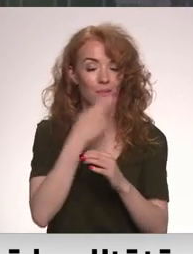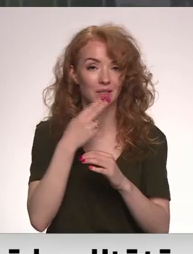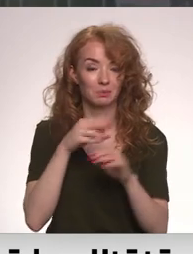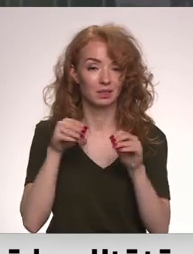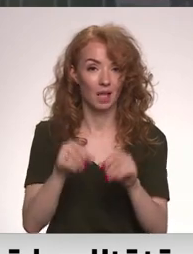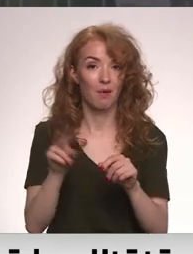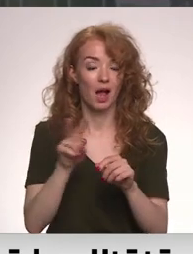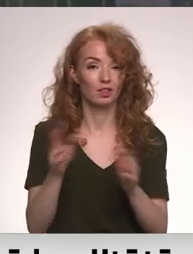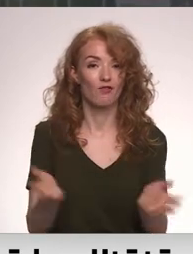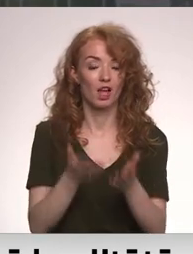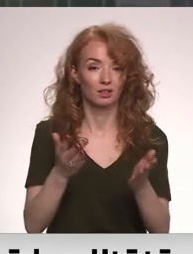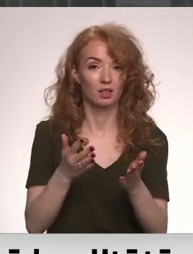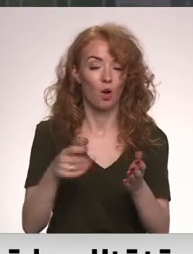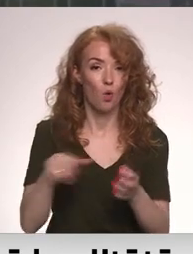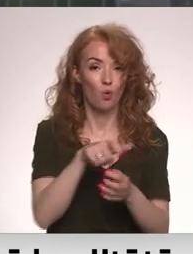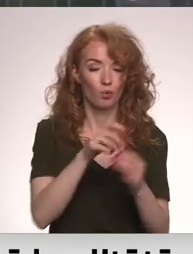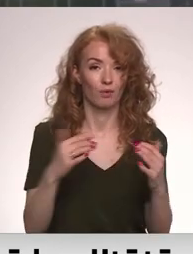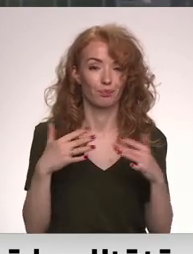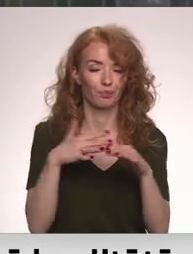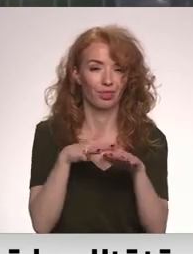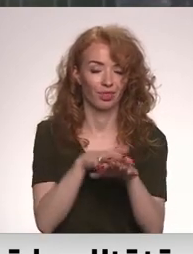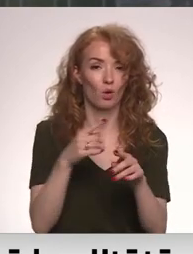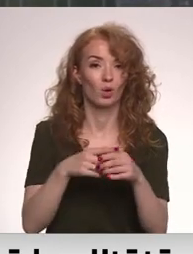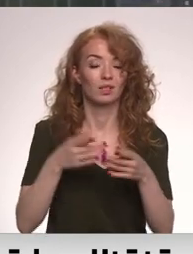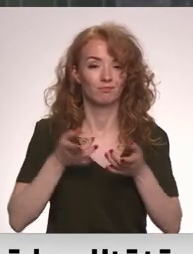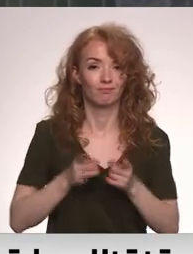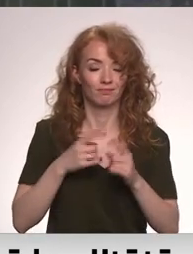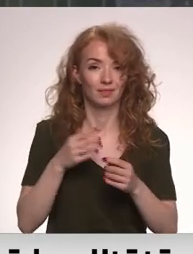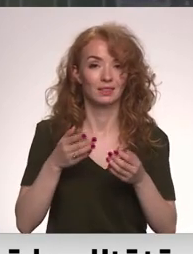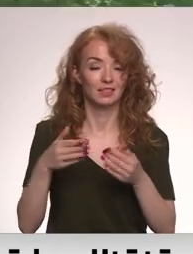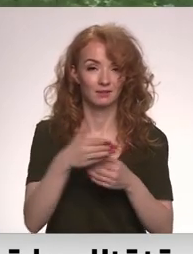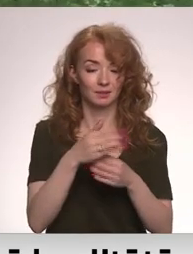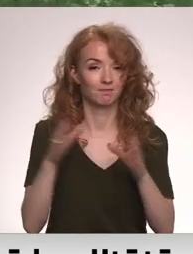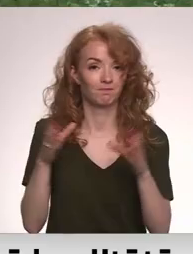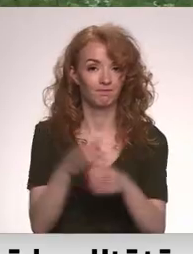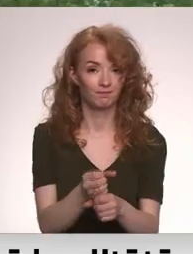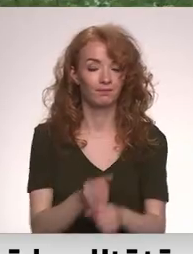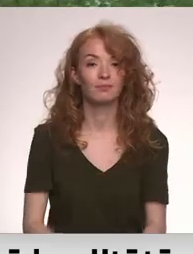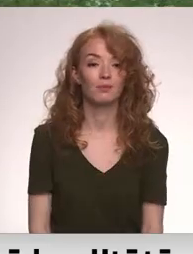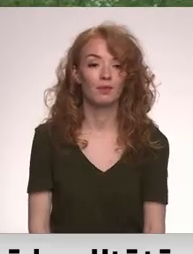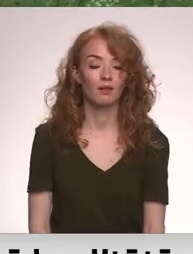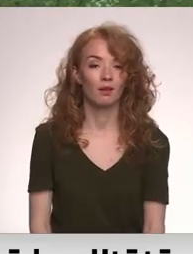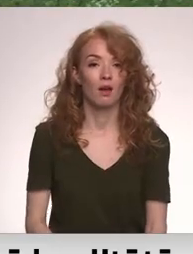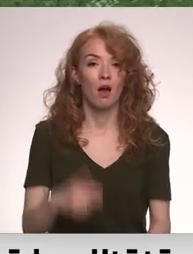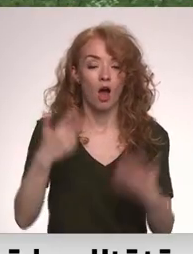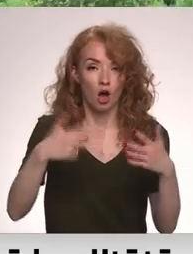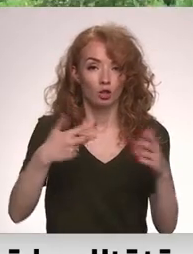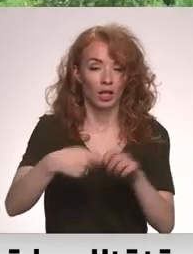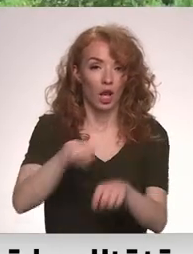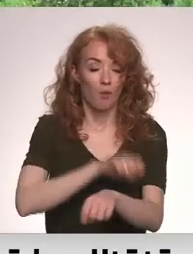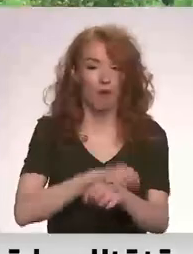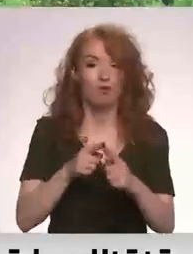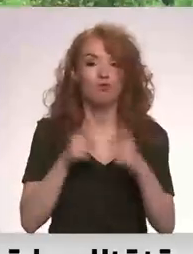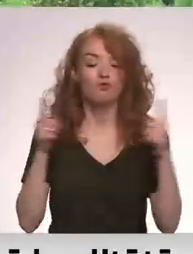kas veicina upju aizaugšanu un zīvju populācijas samazināšanos. Vairāk nekā 80 km